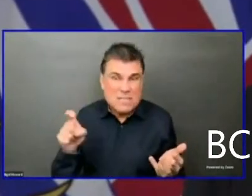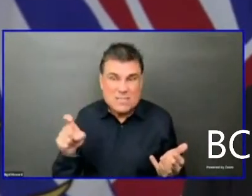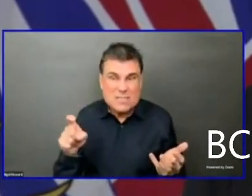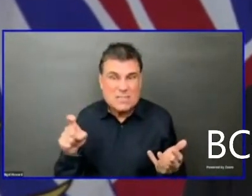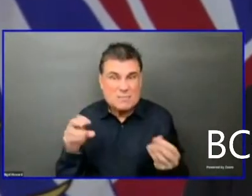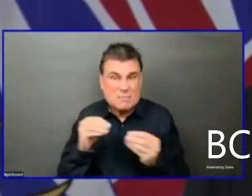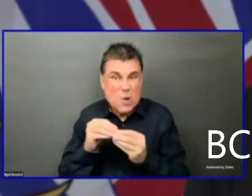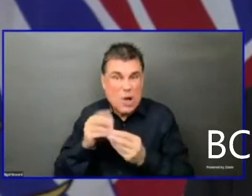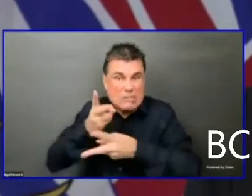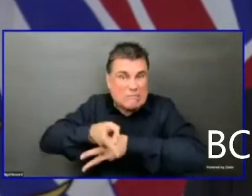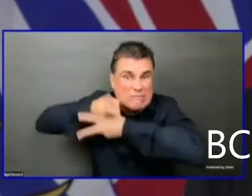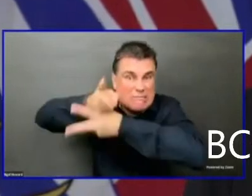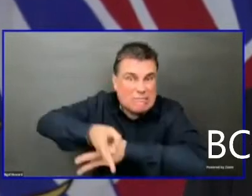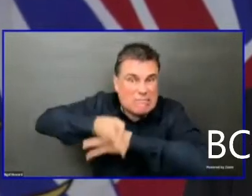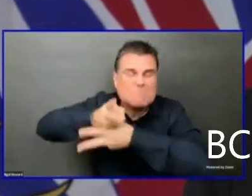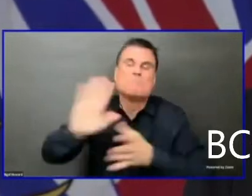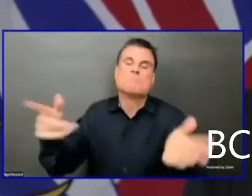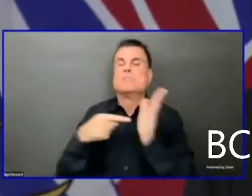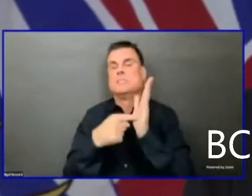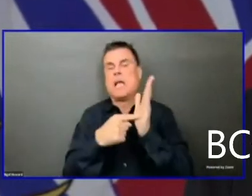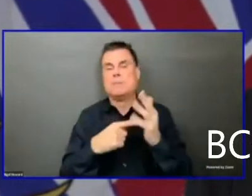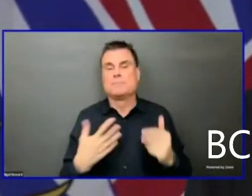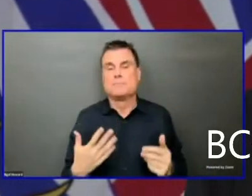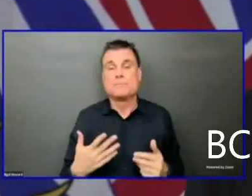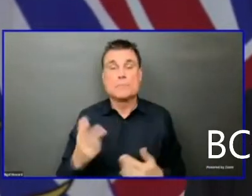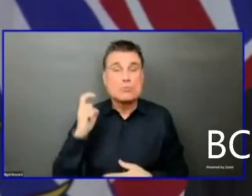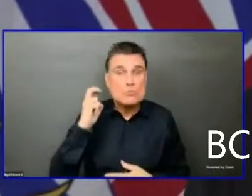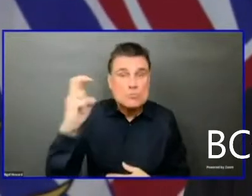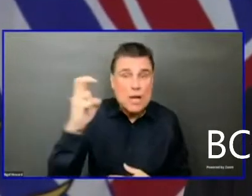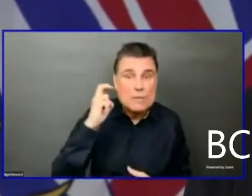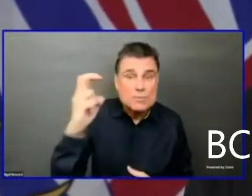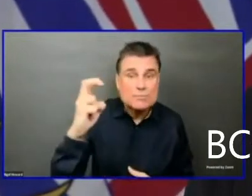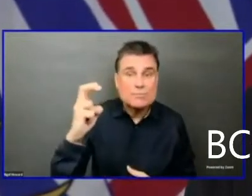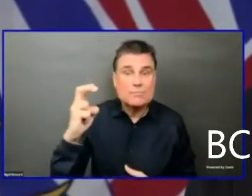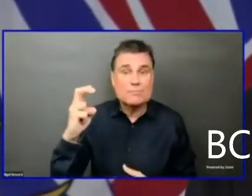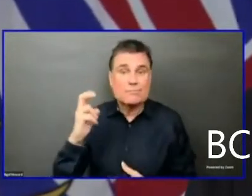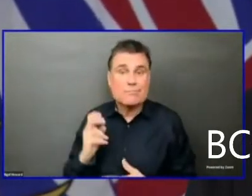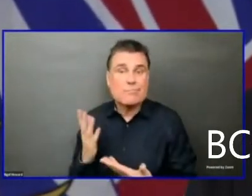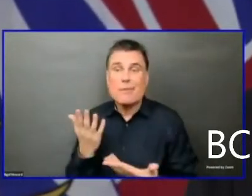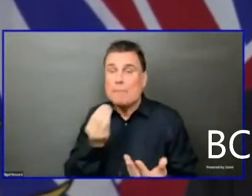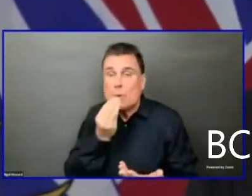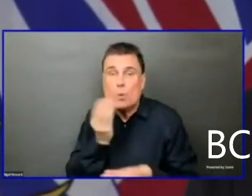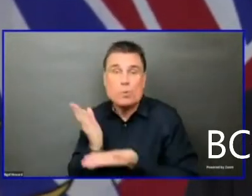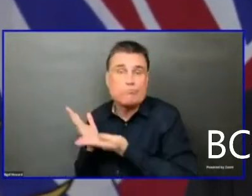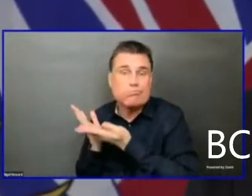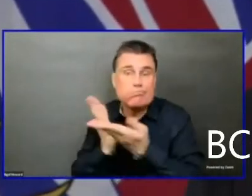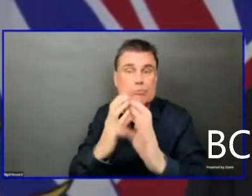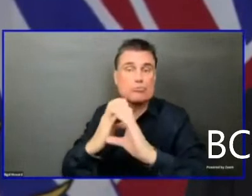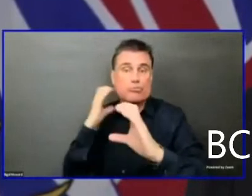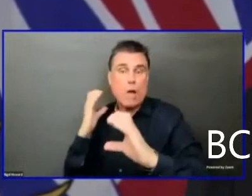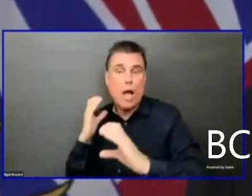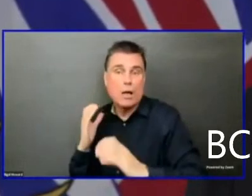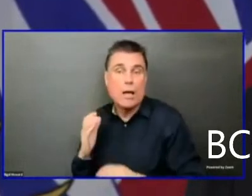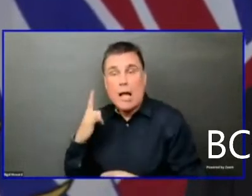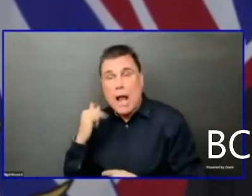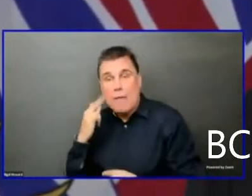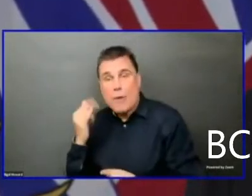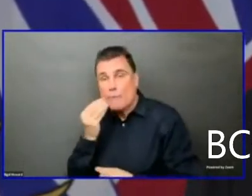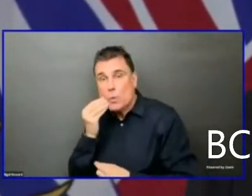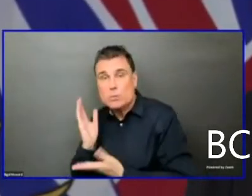因为那些来来回回的卡车运输，对到加利福尼亚来回之间